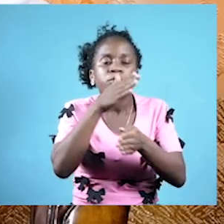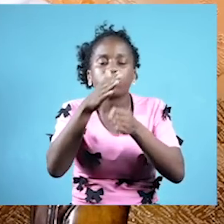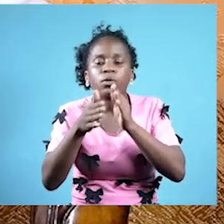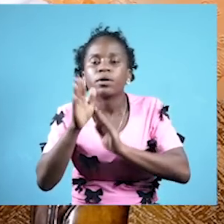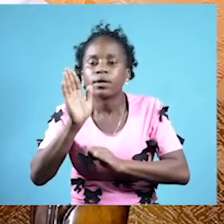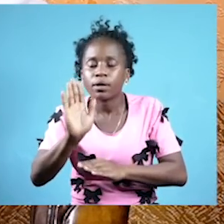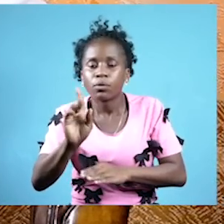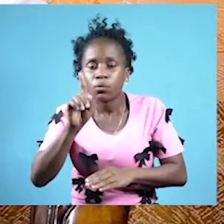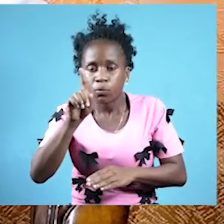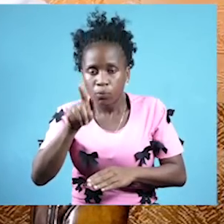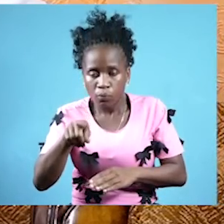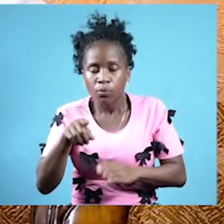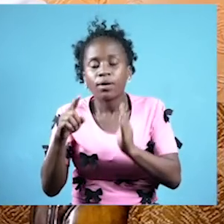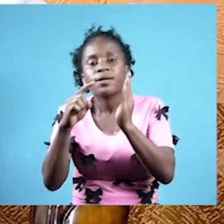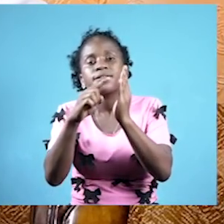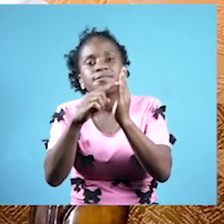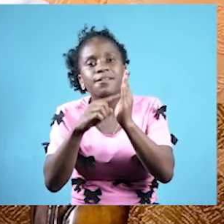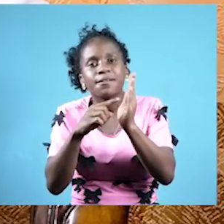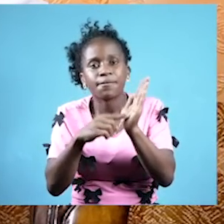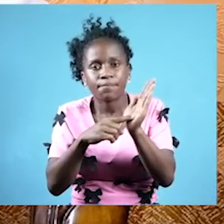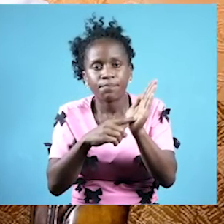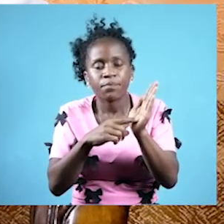Imekwenda kwa takriban miaka 9.